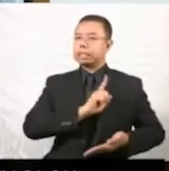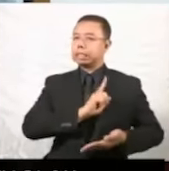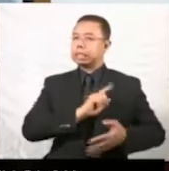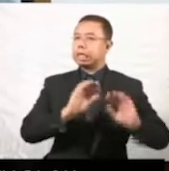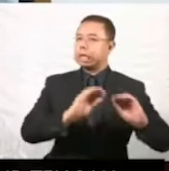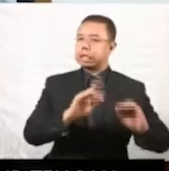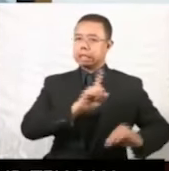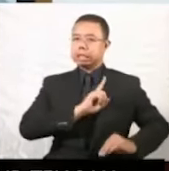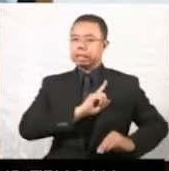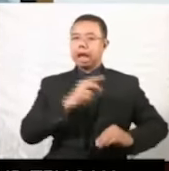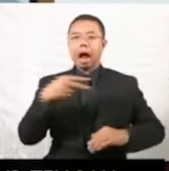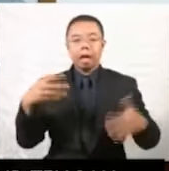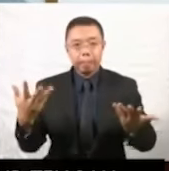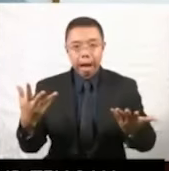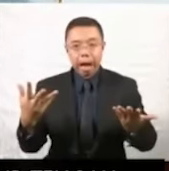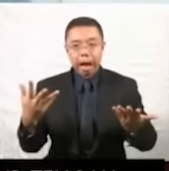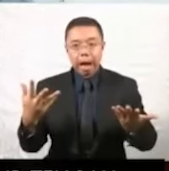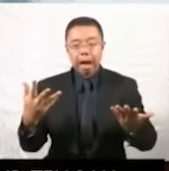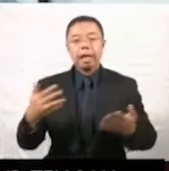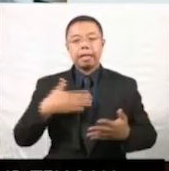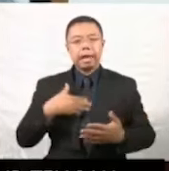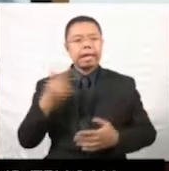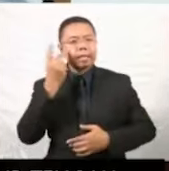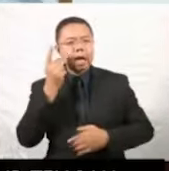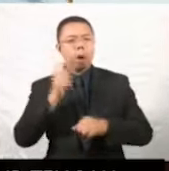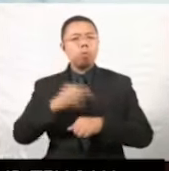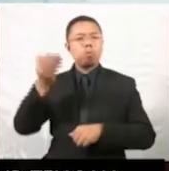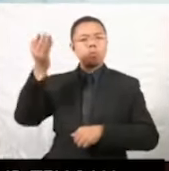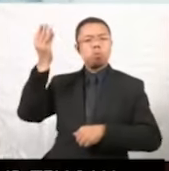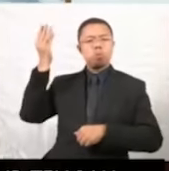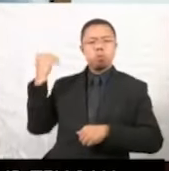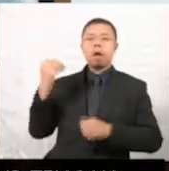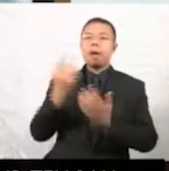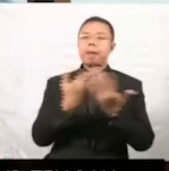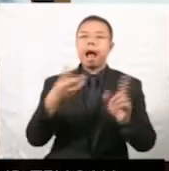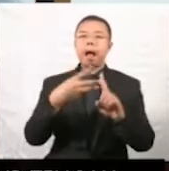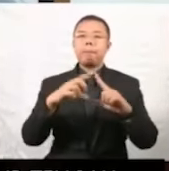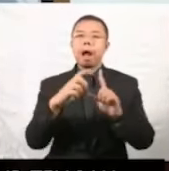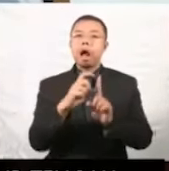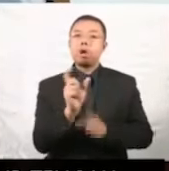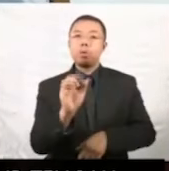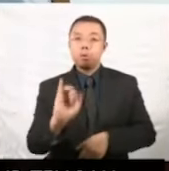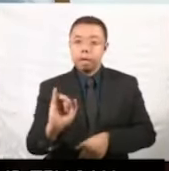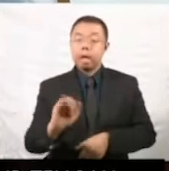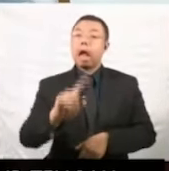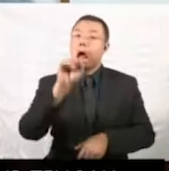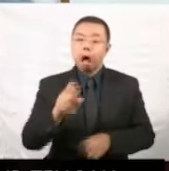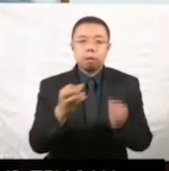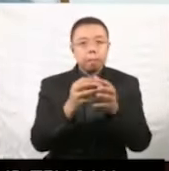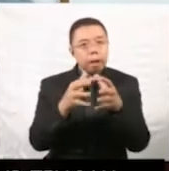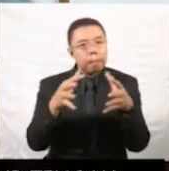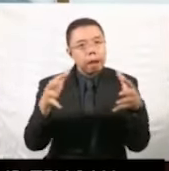nah artinya mas Dara salah satu yang saya jaga pada waktu itu masyarakat badui dia harus